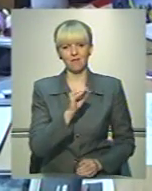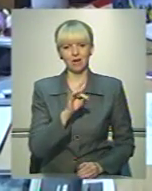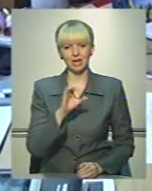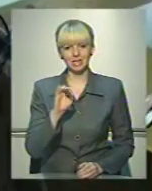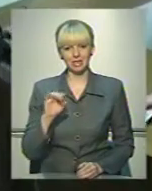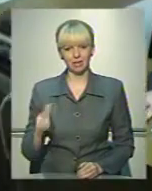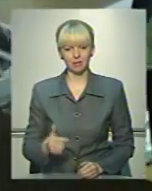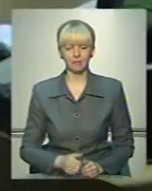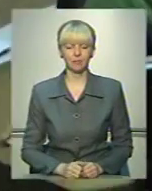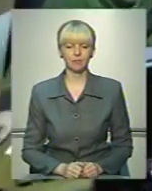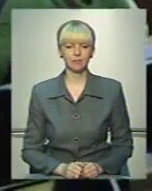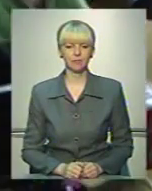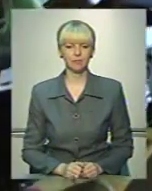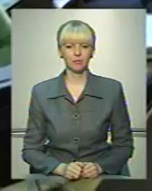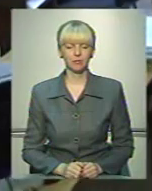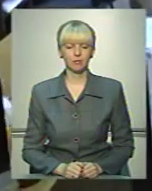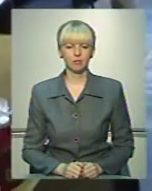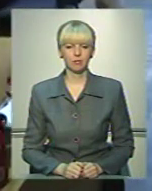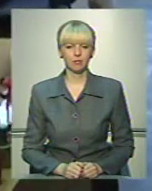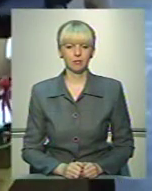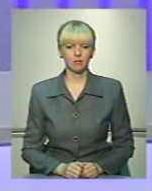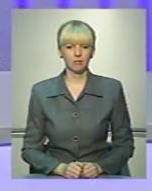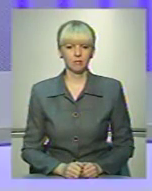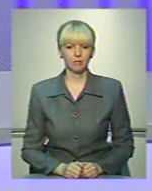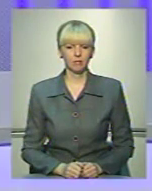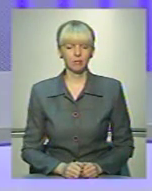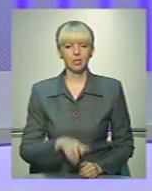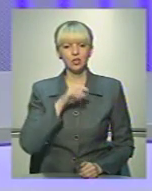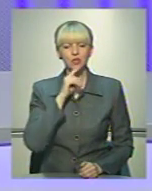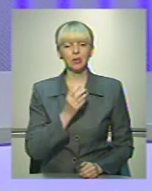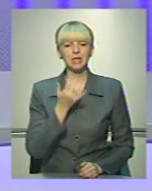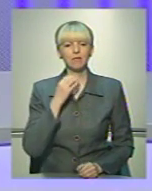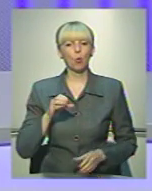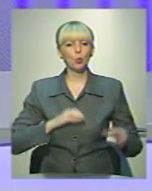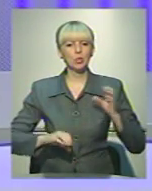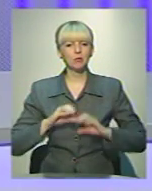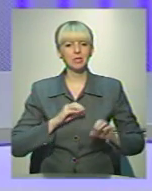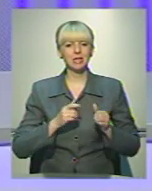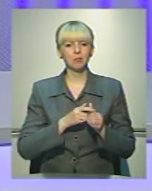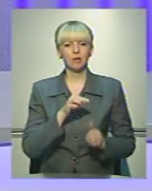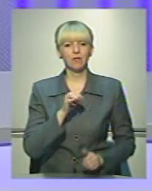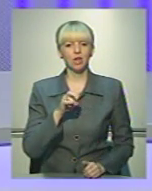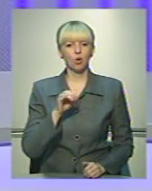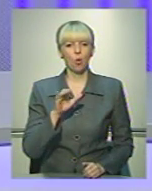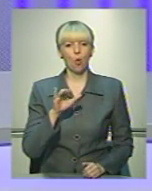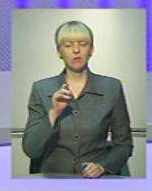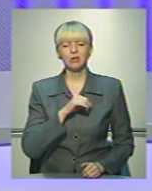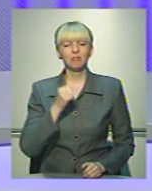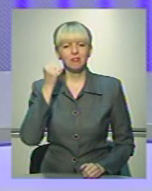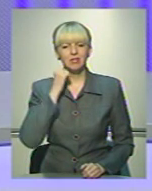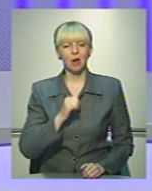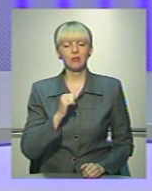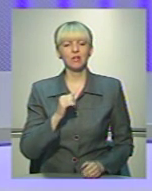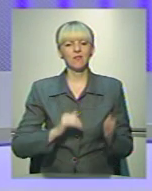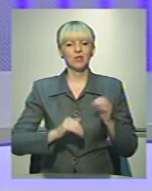Петро Голопапа, Назар Волошенюк, телеканал «Буковина». Чернівецький національний університет імені Юрія Федьковича – чи не найстаріший